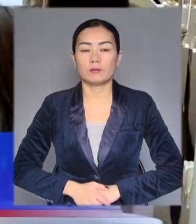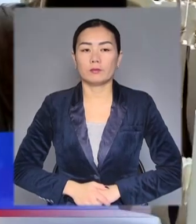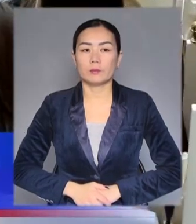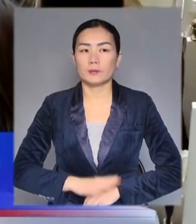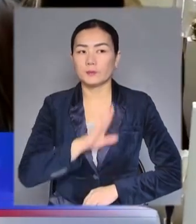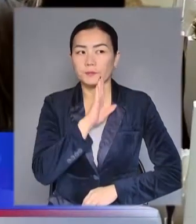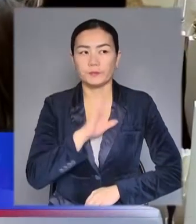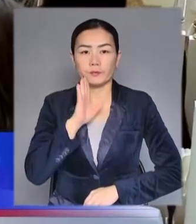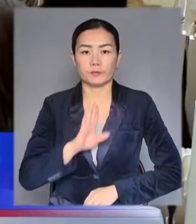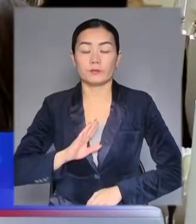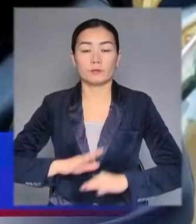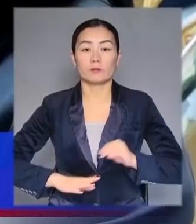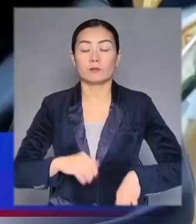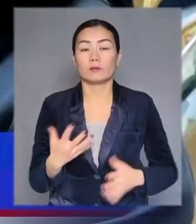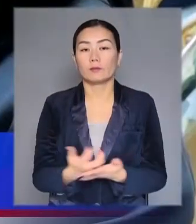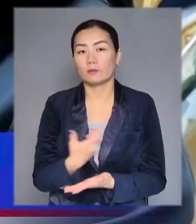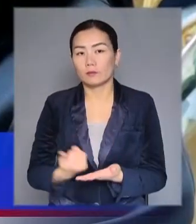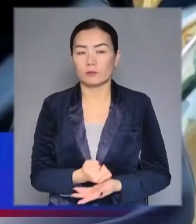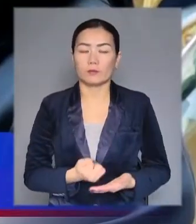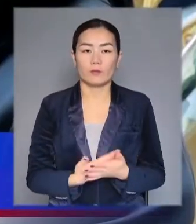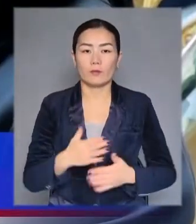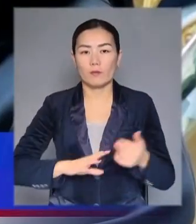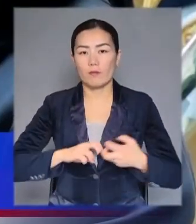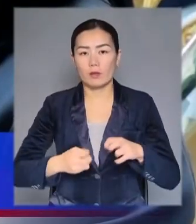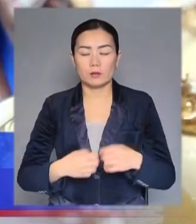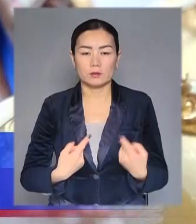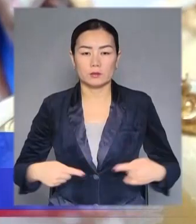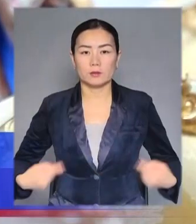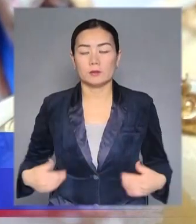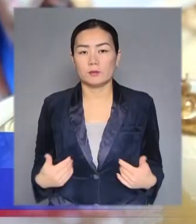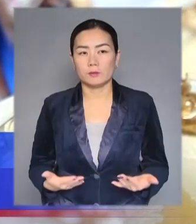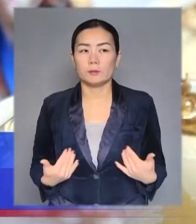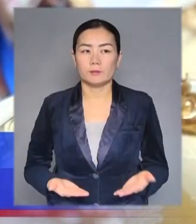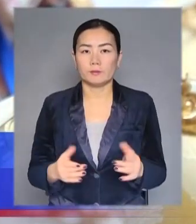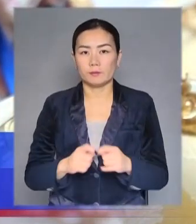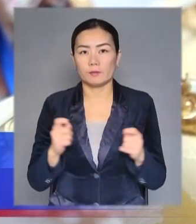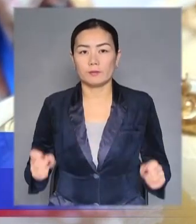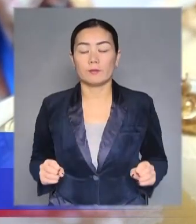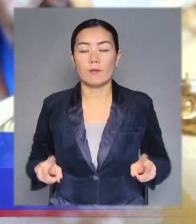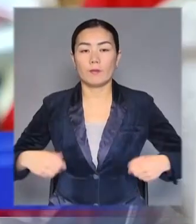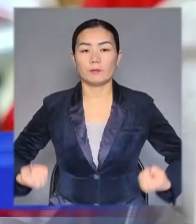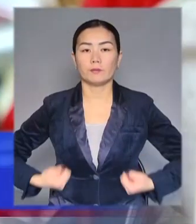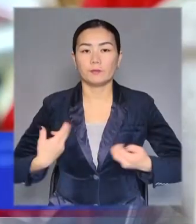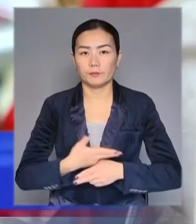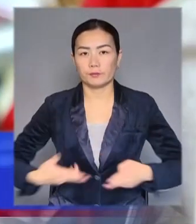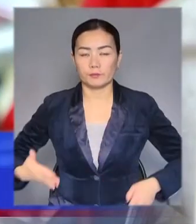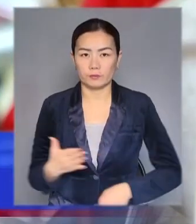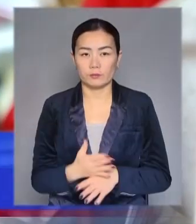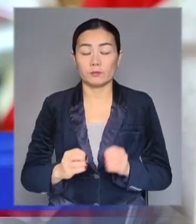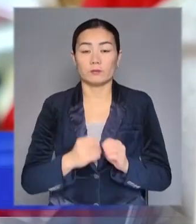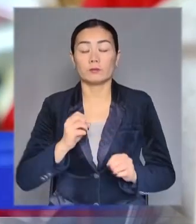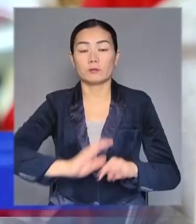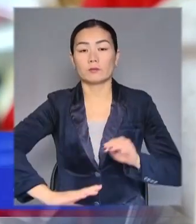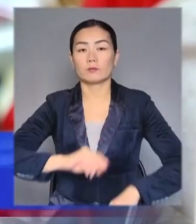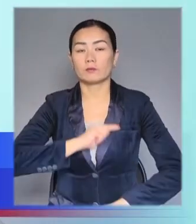Қоғамдағы әйелдердің рөлі саладағы жетістіктері әлеуметтік мәселелер. Бұл консультативті кеңес құруға арқау болған тақырып, яғни 10